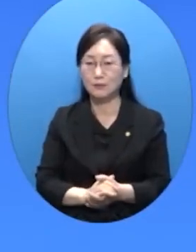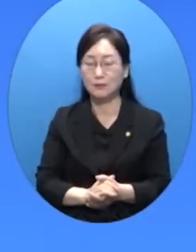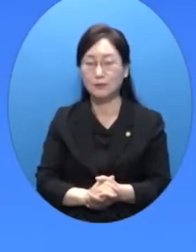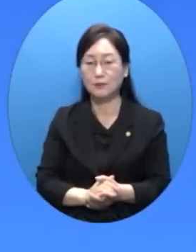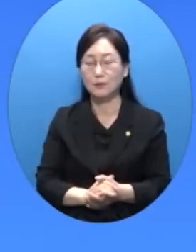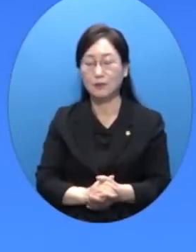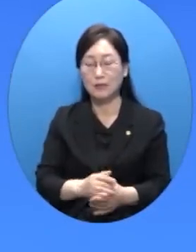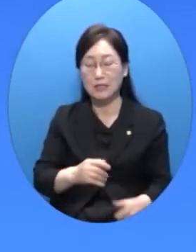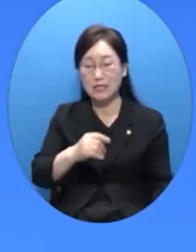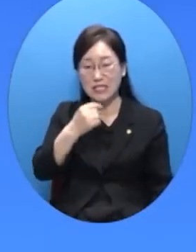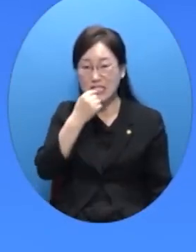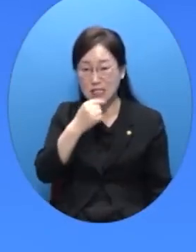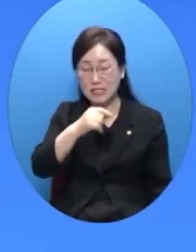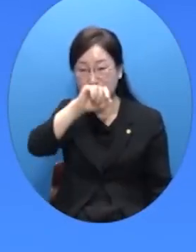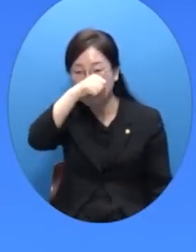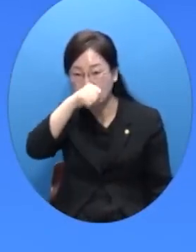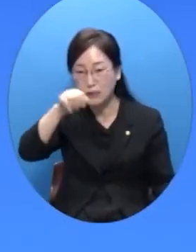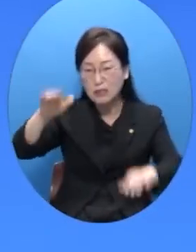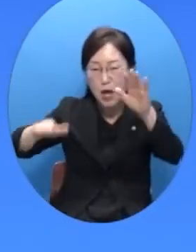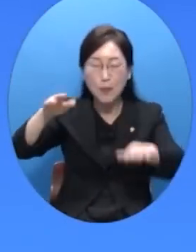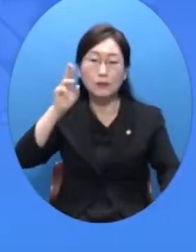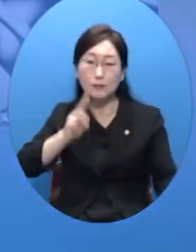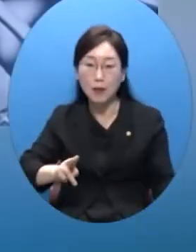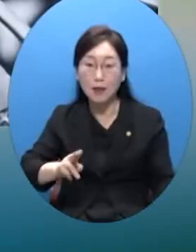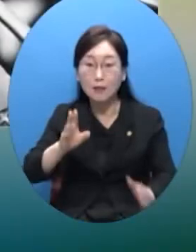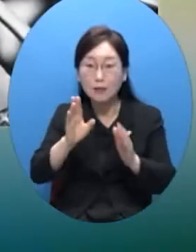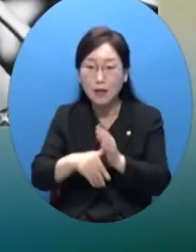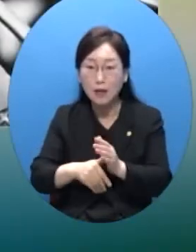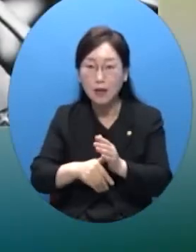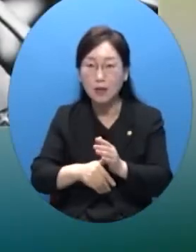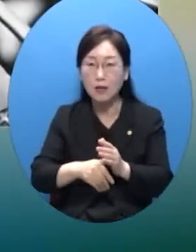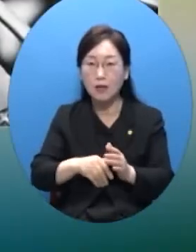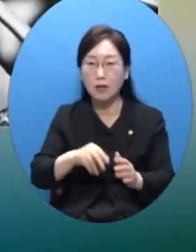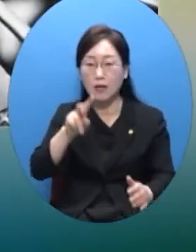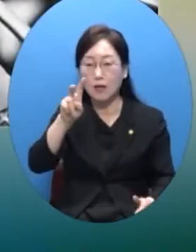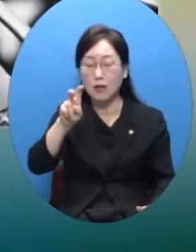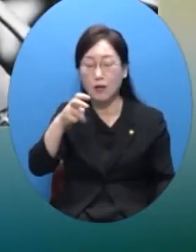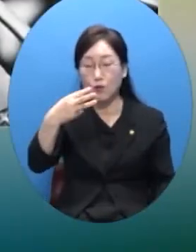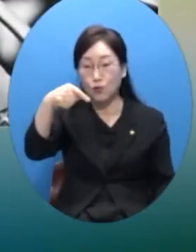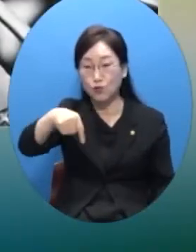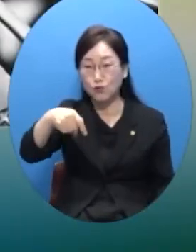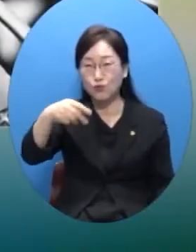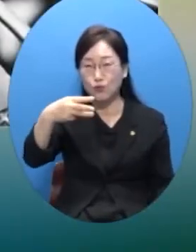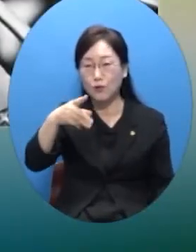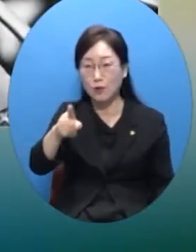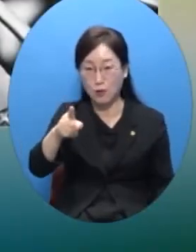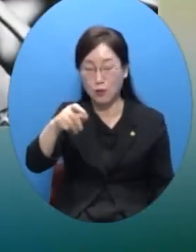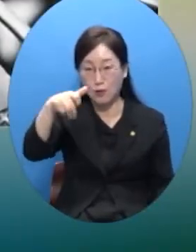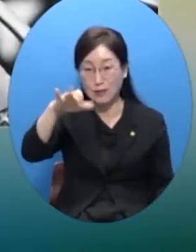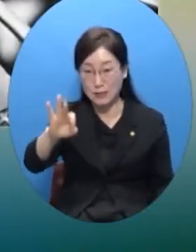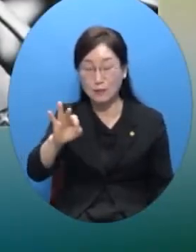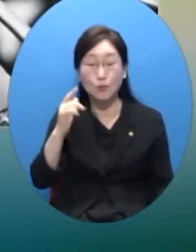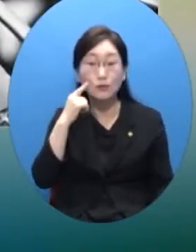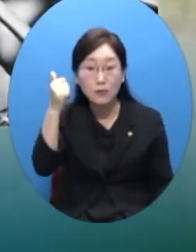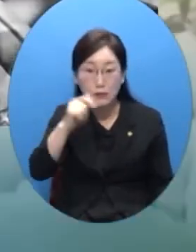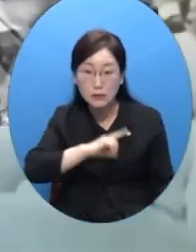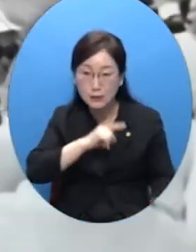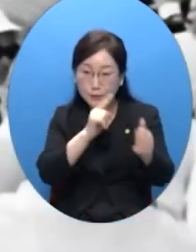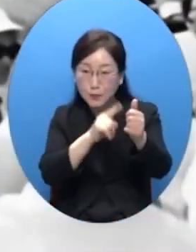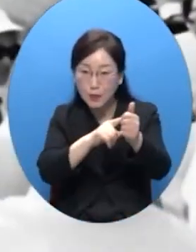흑백 차별이 심했던 때 마르틴 루터 킹 목사는 거룩한 꿈을 꿨습니다. 1964년 8월